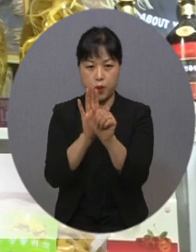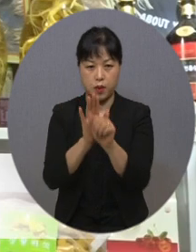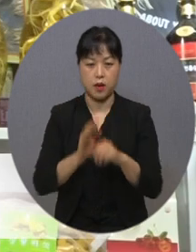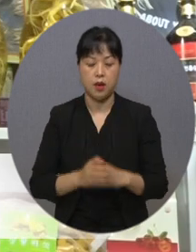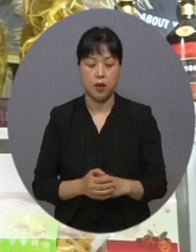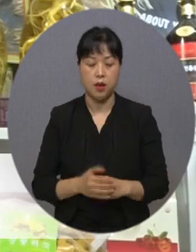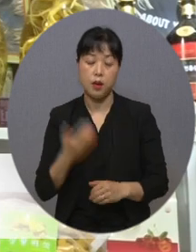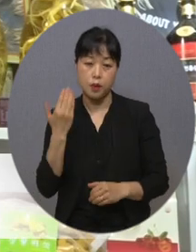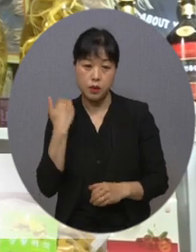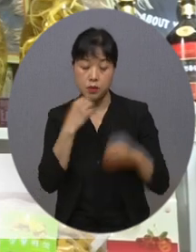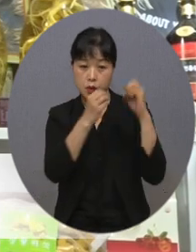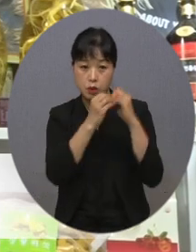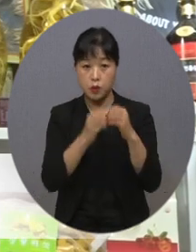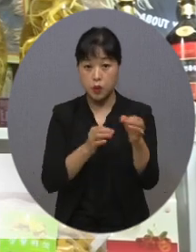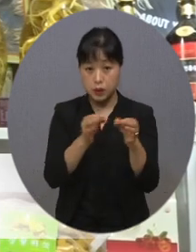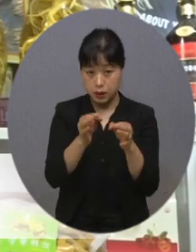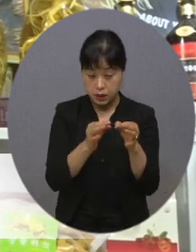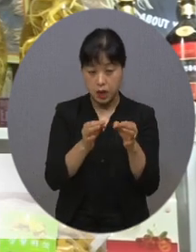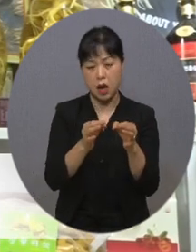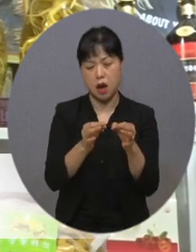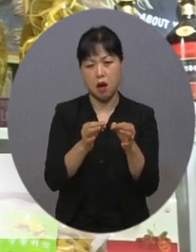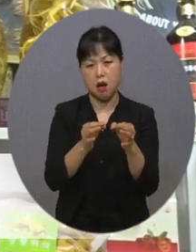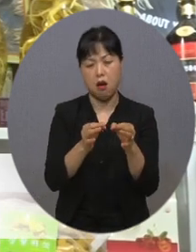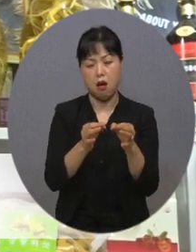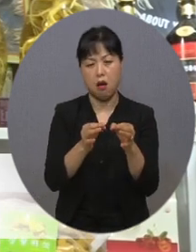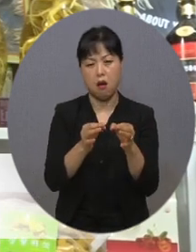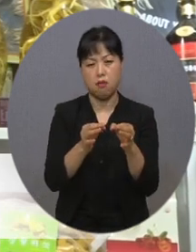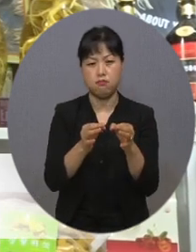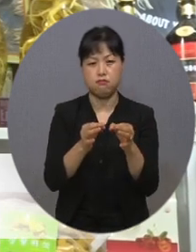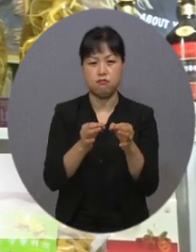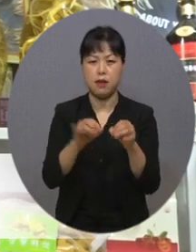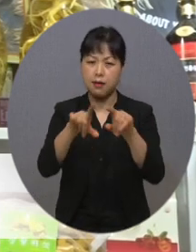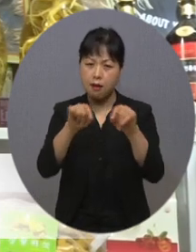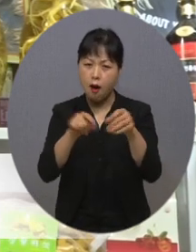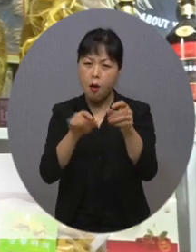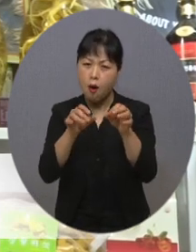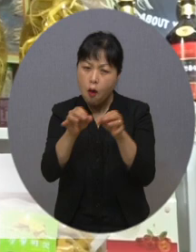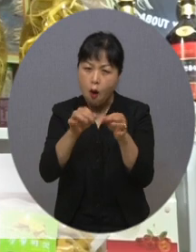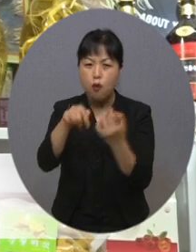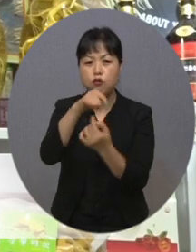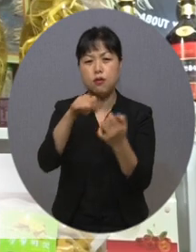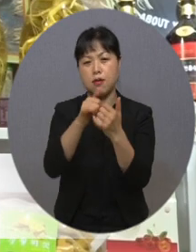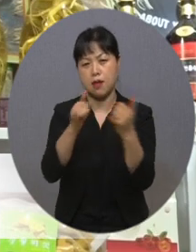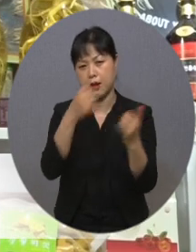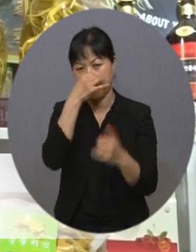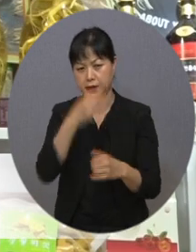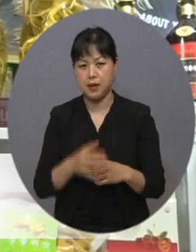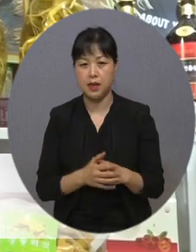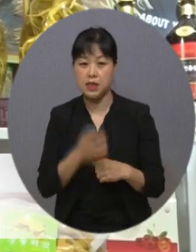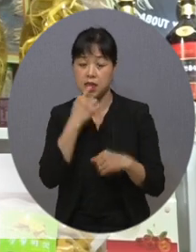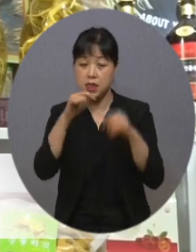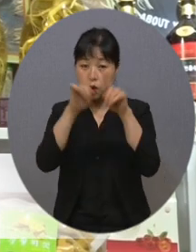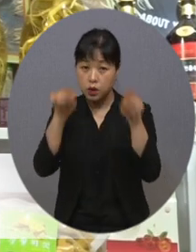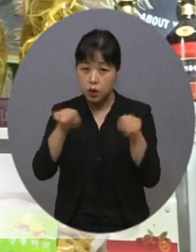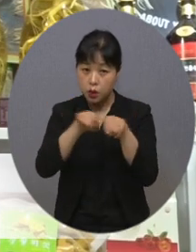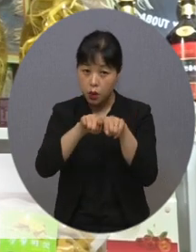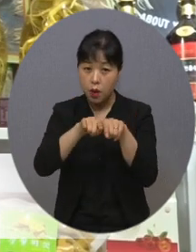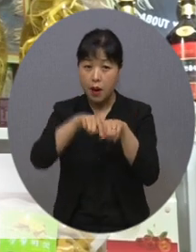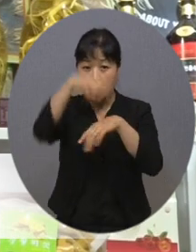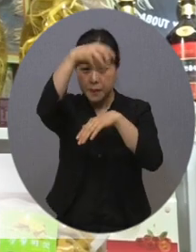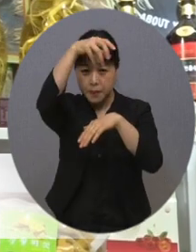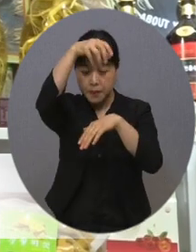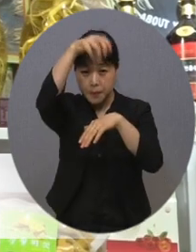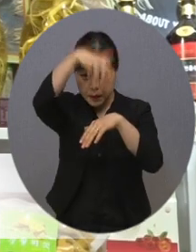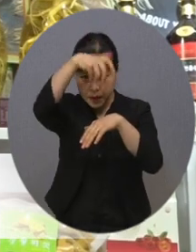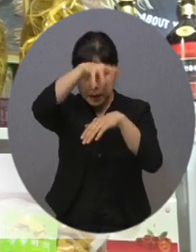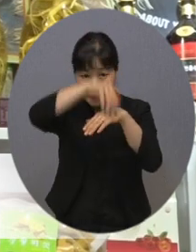전통시장 우리 소방 공임 너무 너무 힘들잖아요 종이도 비해 되시면 말려도 터지지